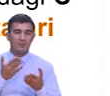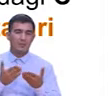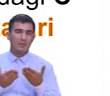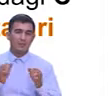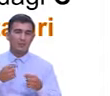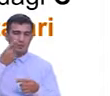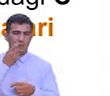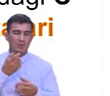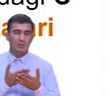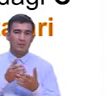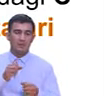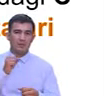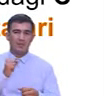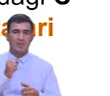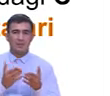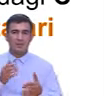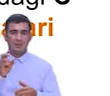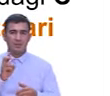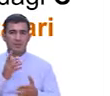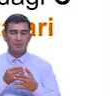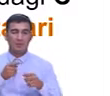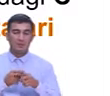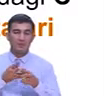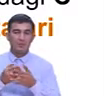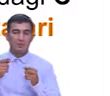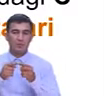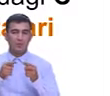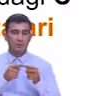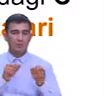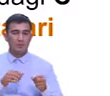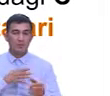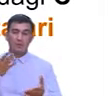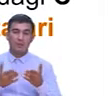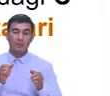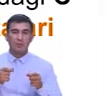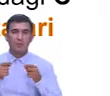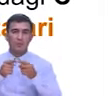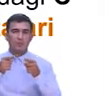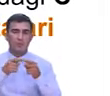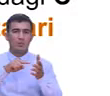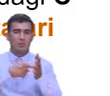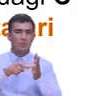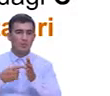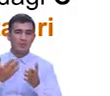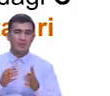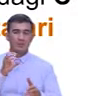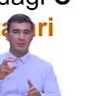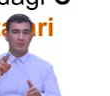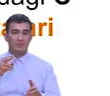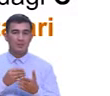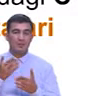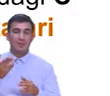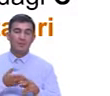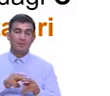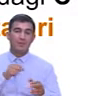beradigan bo'lsak, A va B nuqtalari kesmaning uchlari yoki chekan nuqtalari deyiladi, C va D'lar esa